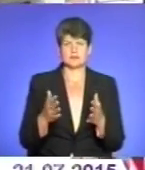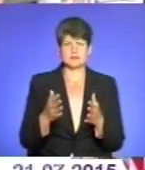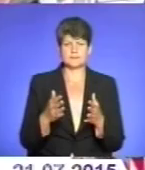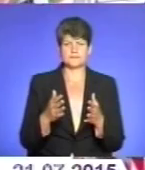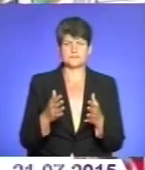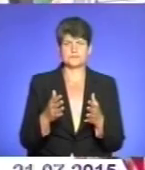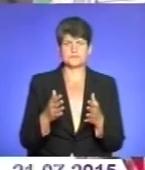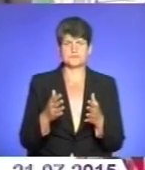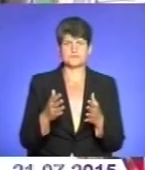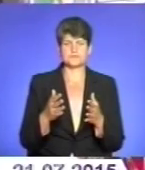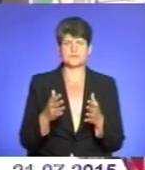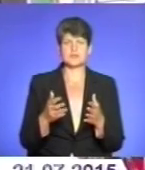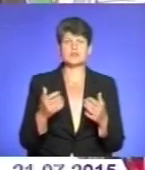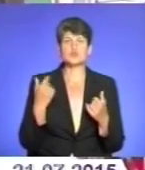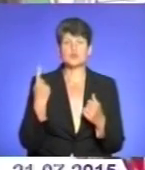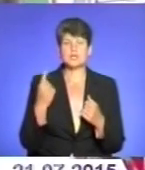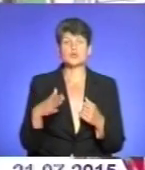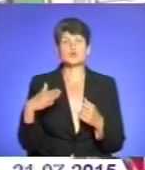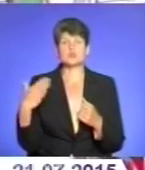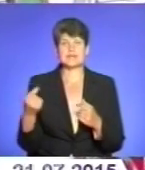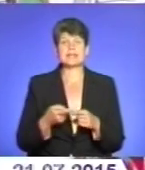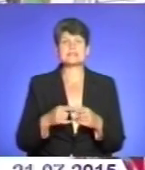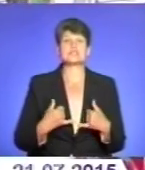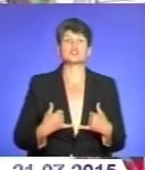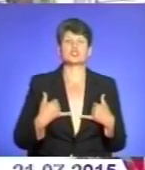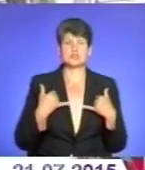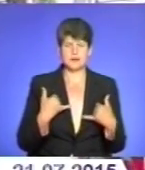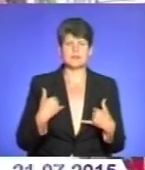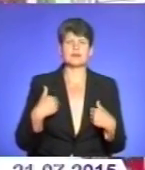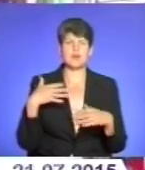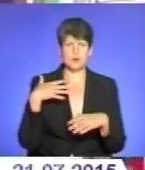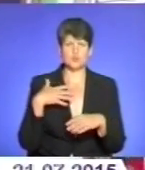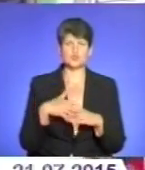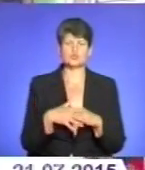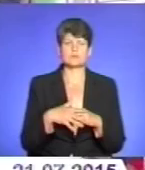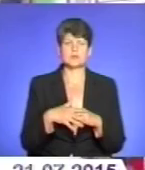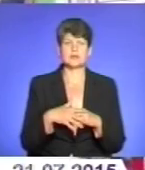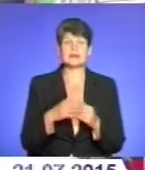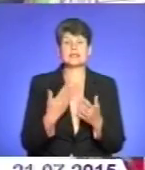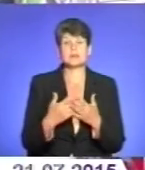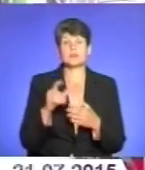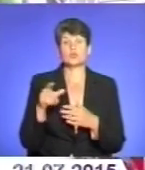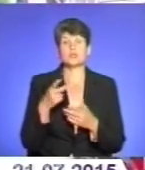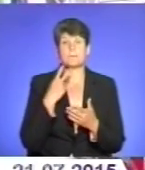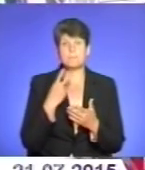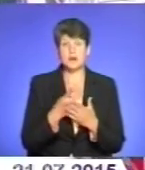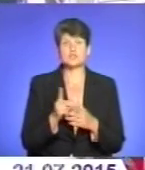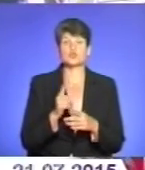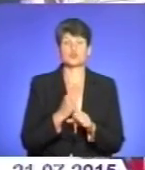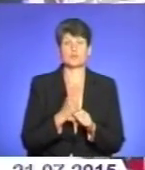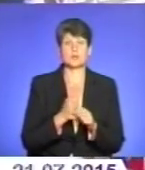І з однієї сторони це шана, я розумію, це ну, ніби люди бачать те, що я роблю. А з другої